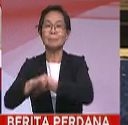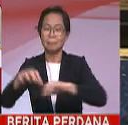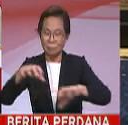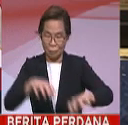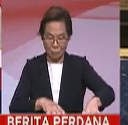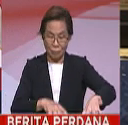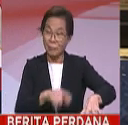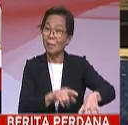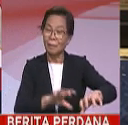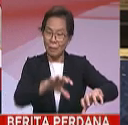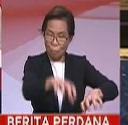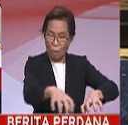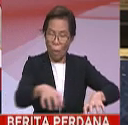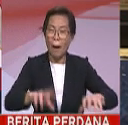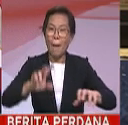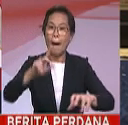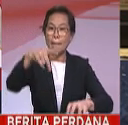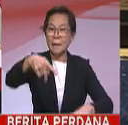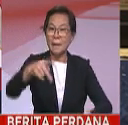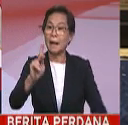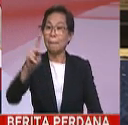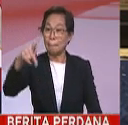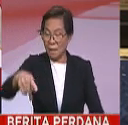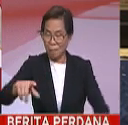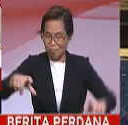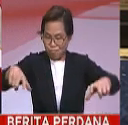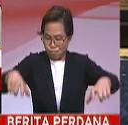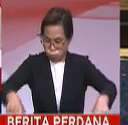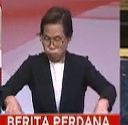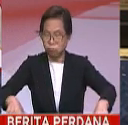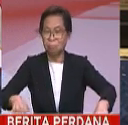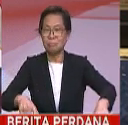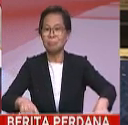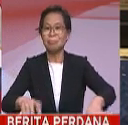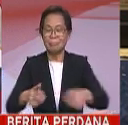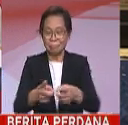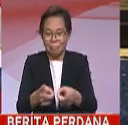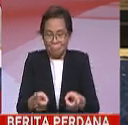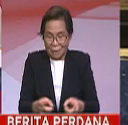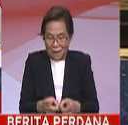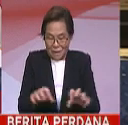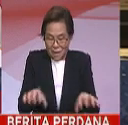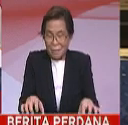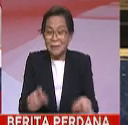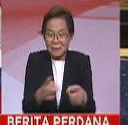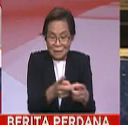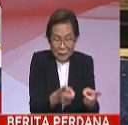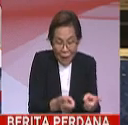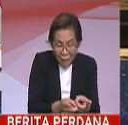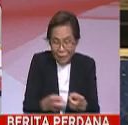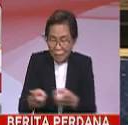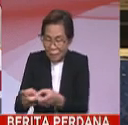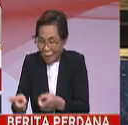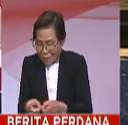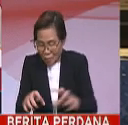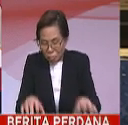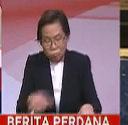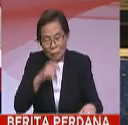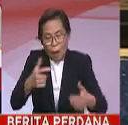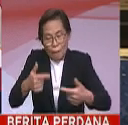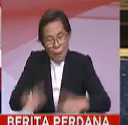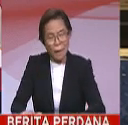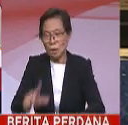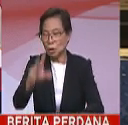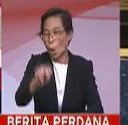kawasan PKP, pergerakan rentas daerah juga tidak dibenarkan. Rentas negeri